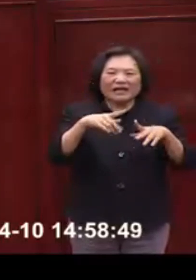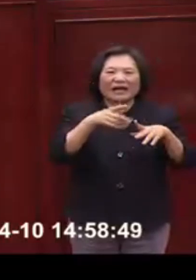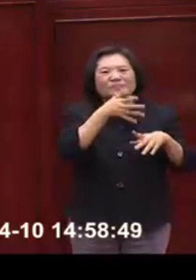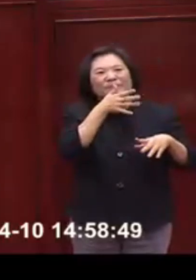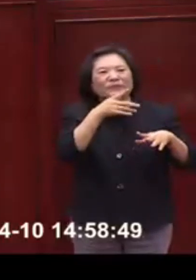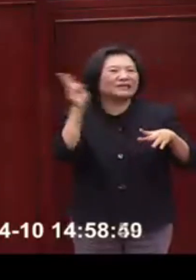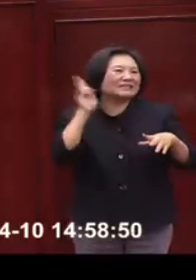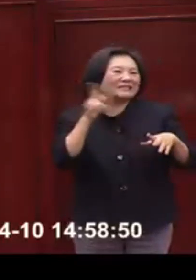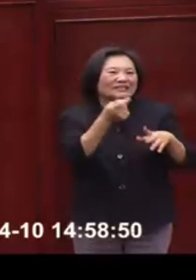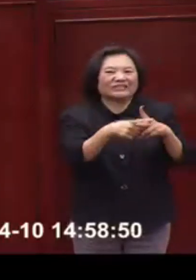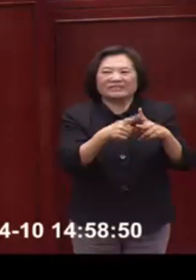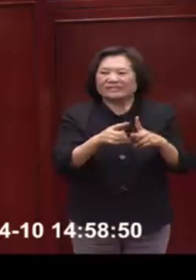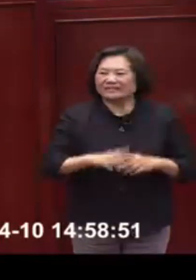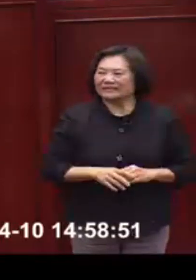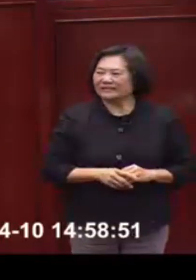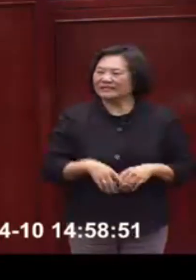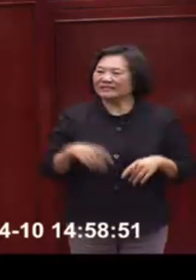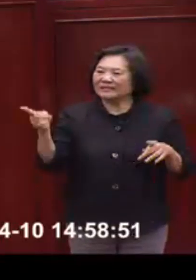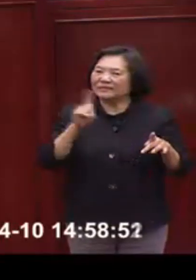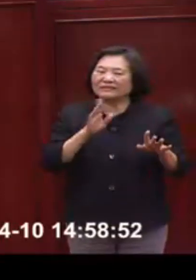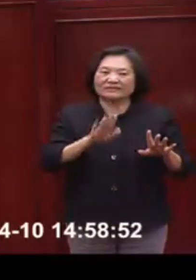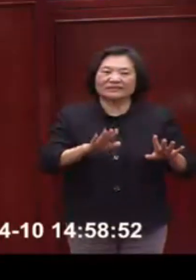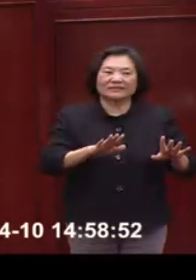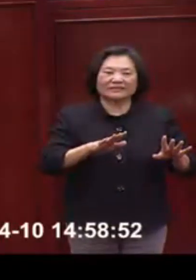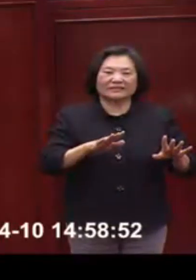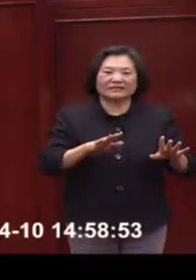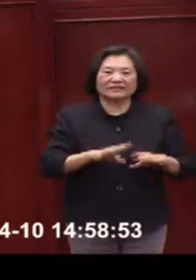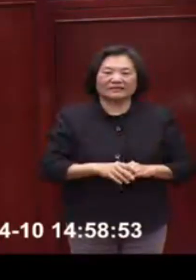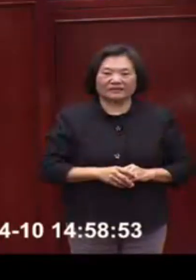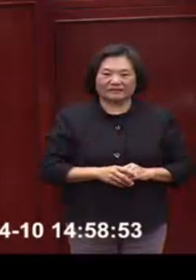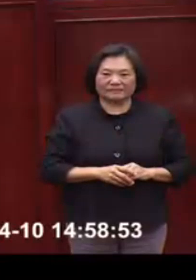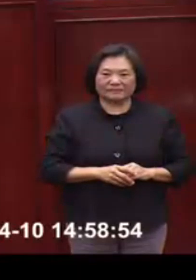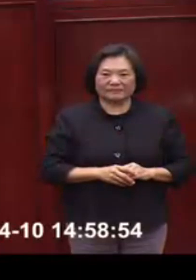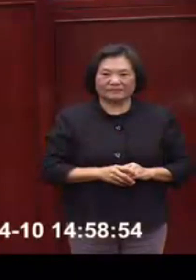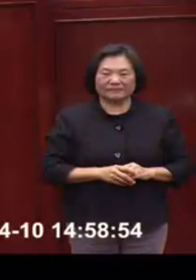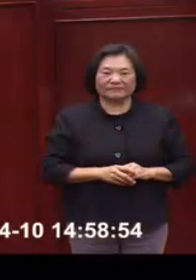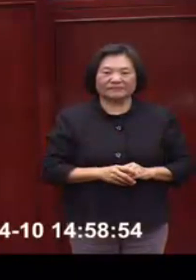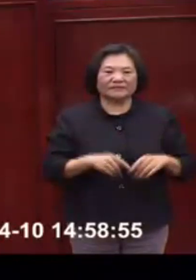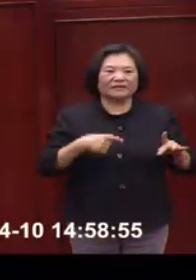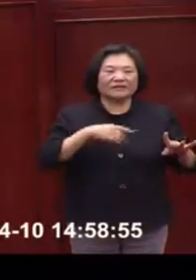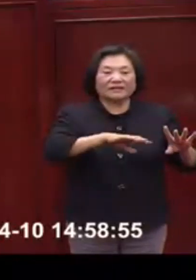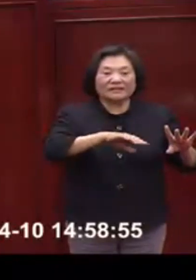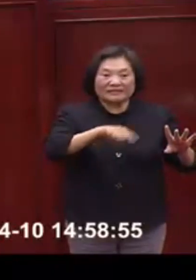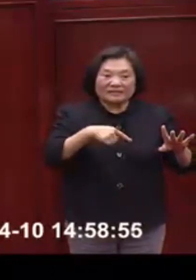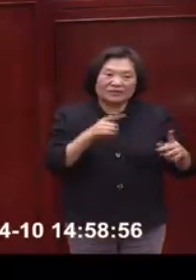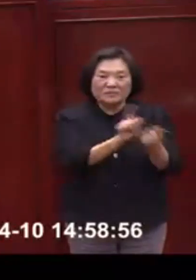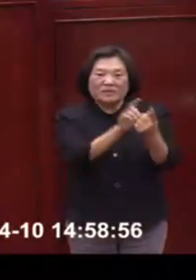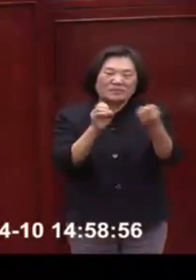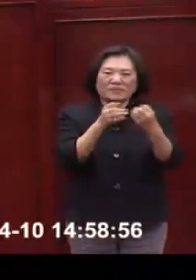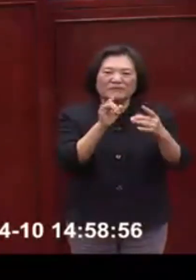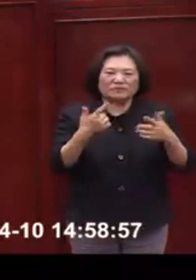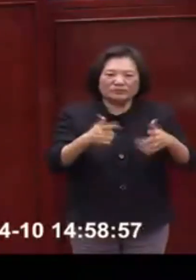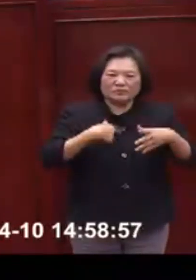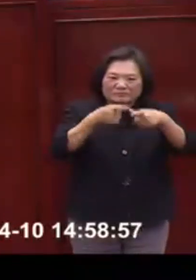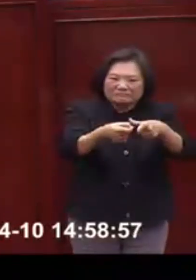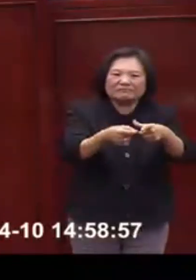当然，台湾处于这种媒体哦，楚门的世界，那以后我会更小心。不过要跟大家讲说，那绝对不是一种公